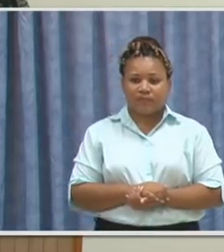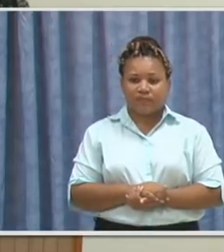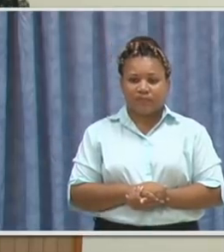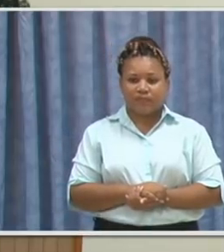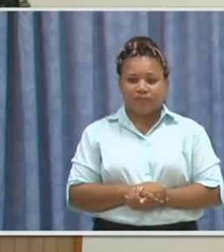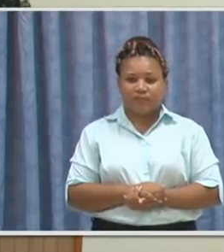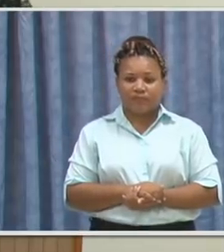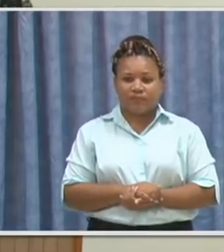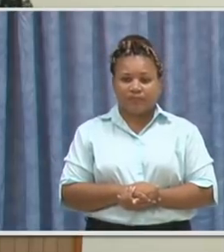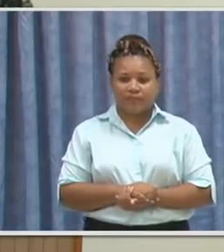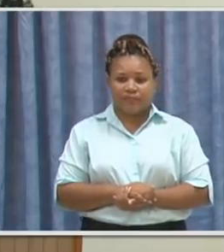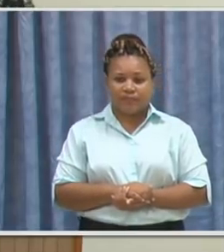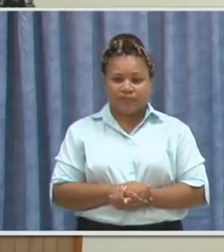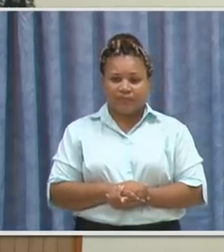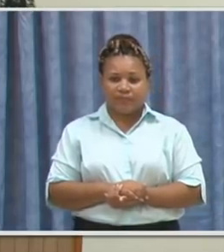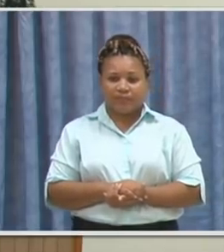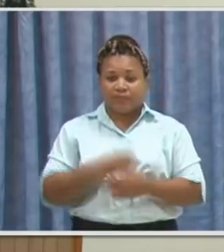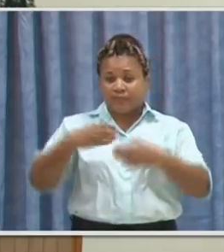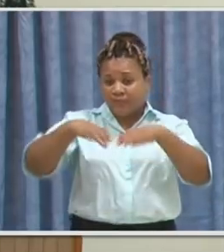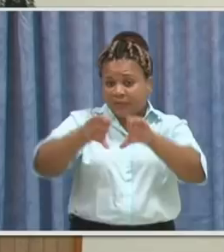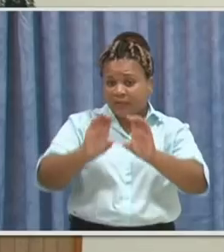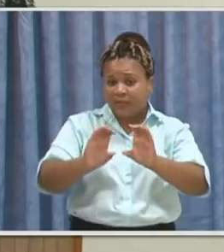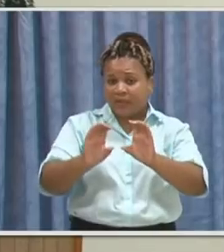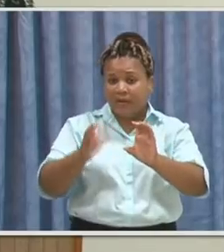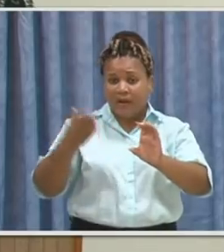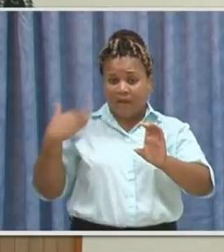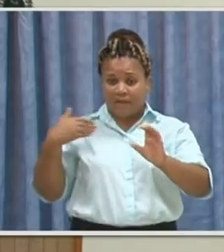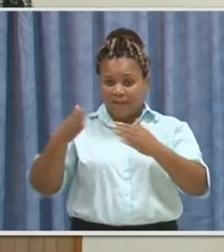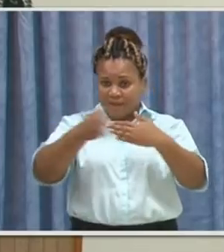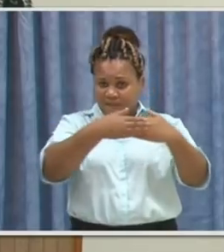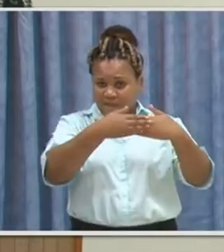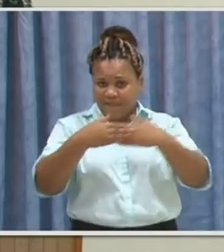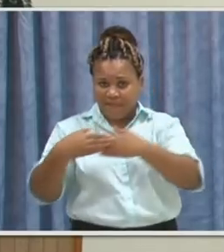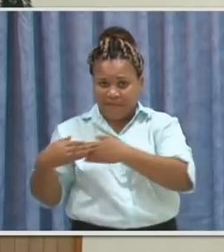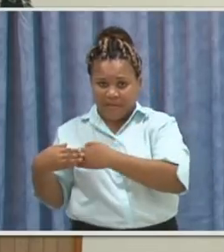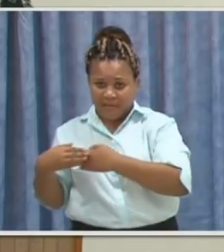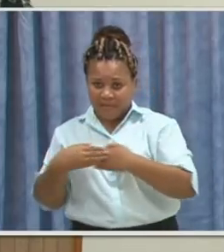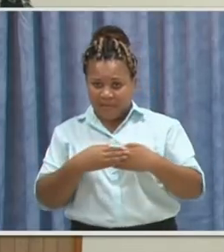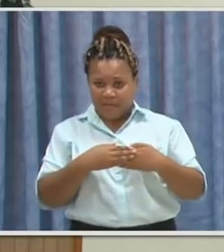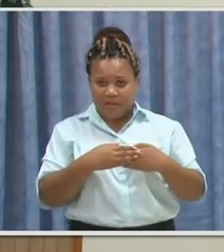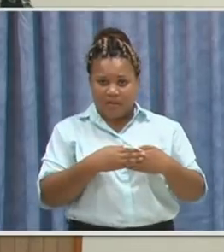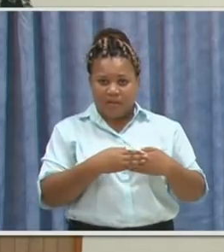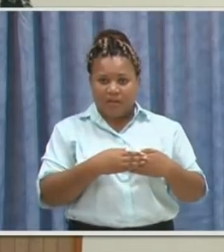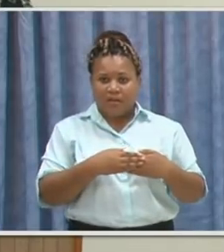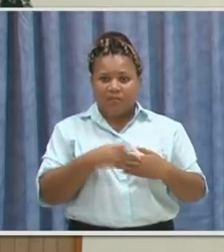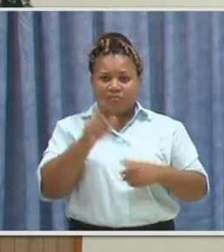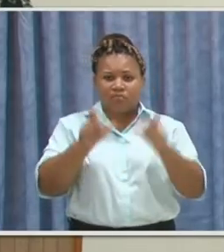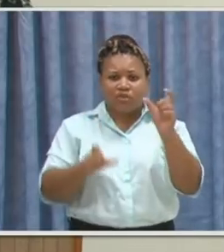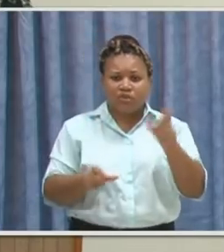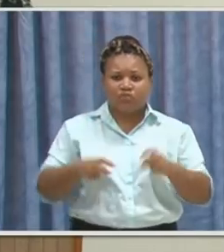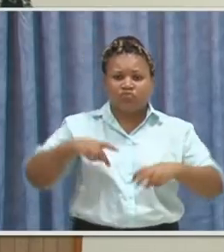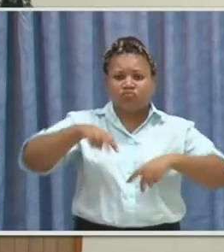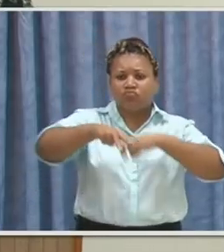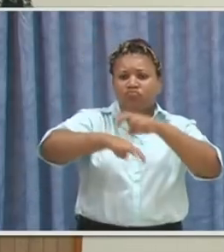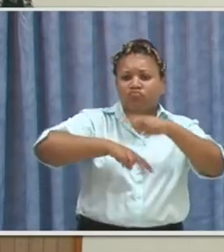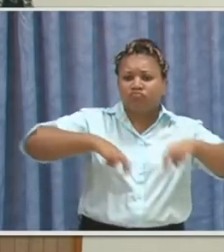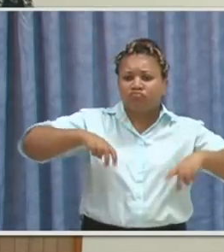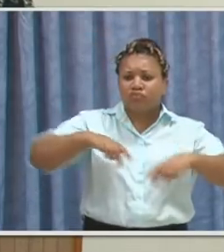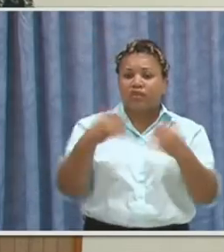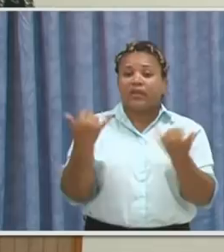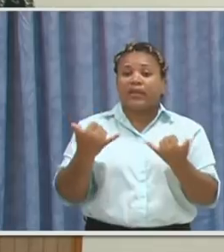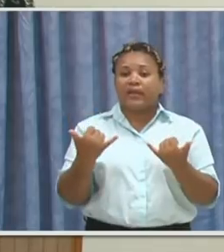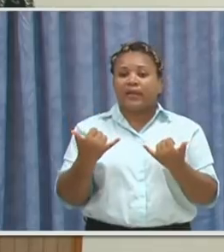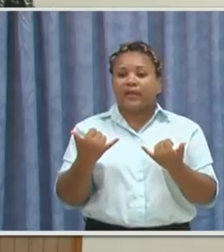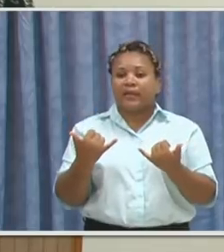essential services. So bandes qui ti demandent non essential services et bandes qui ti demandent les